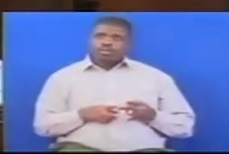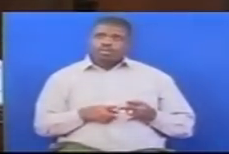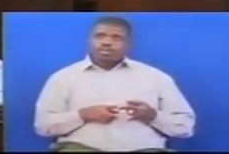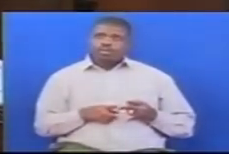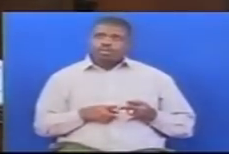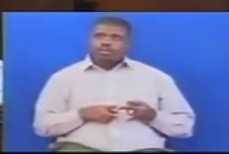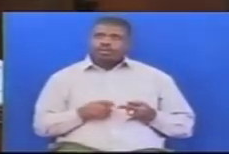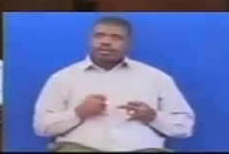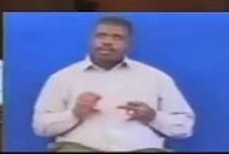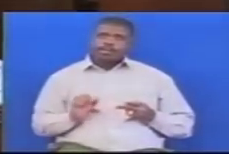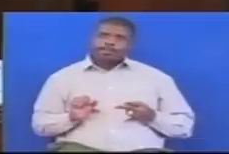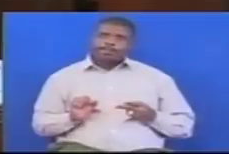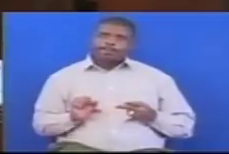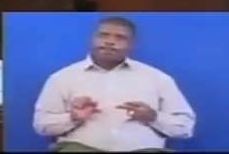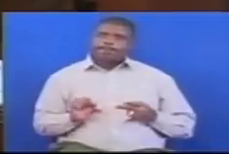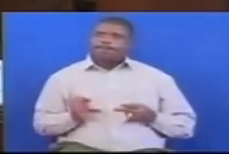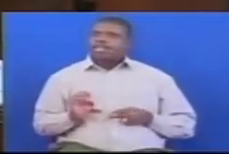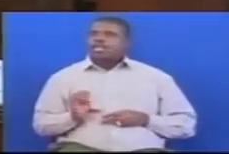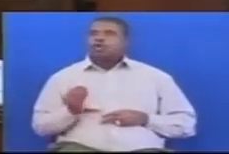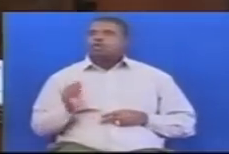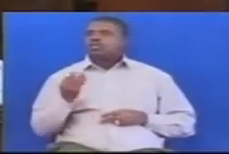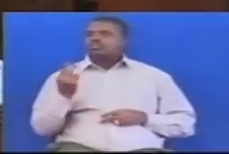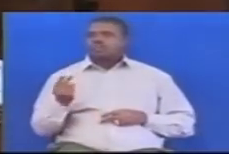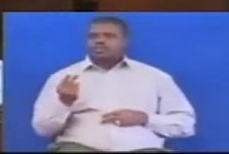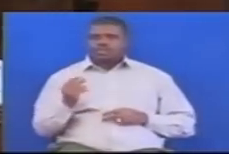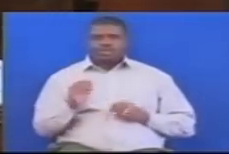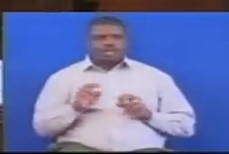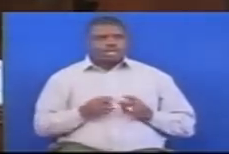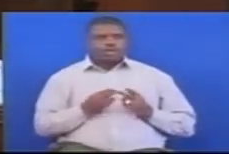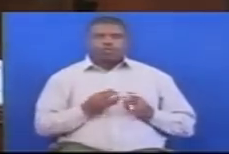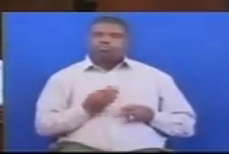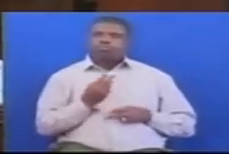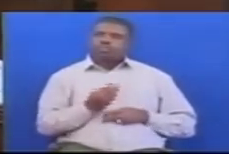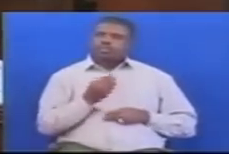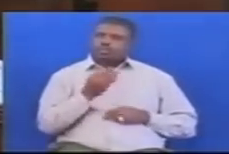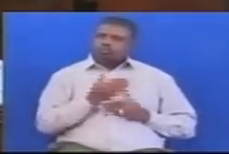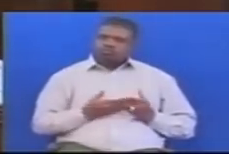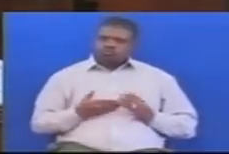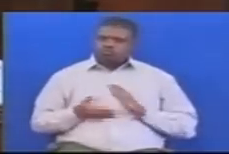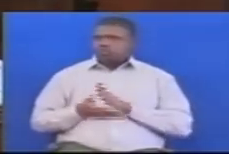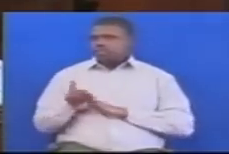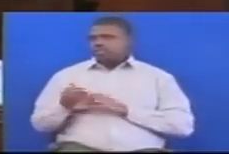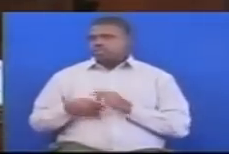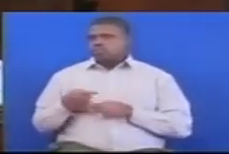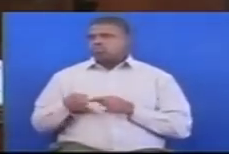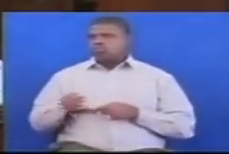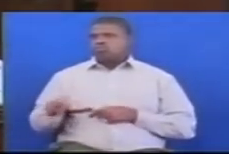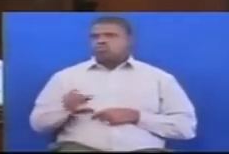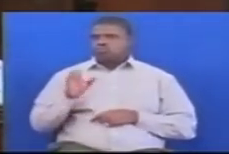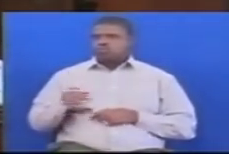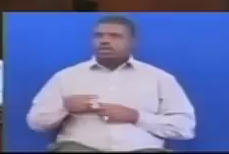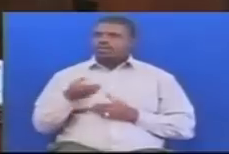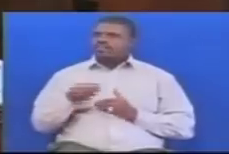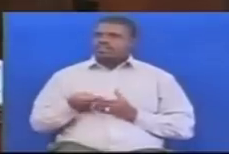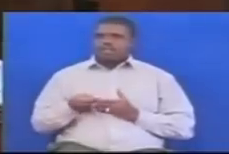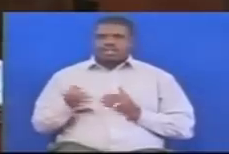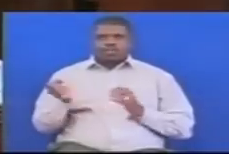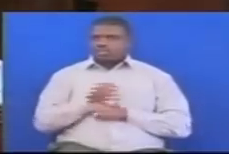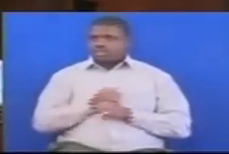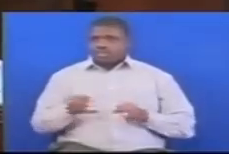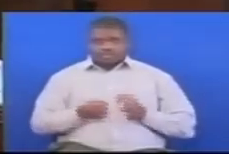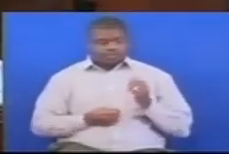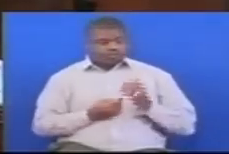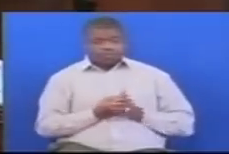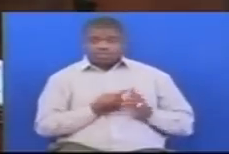bilioni mbili au mbili na nusu, ili mradi huu uanze kwa mwaka huu wa fedha. Kwa sababu haiwezekani nitakapotoka hapa